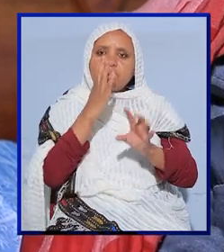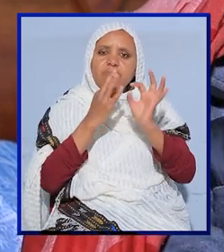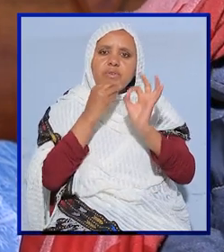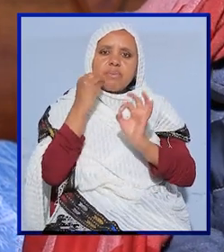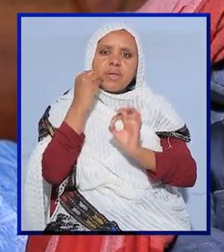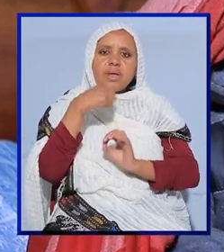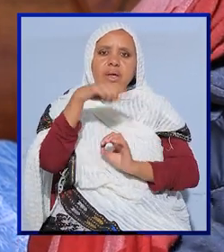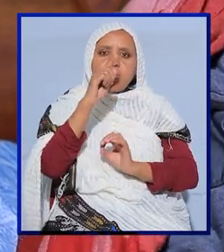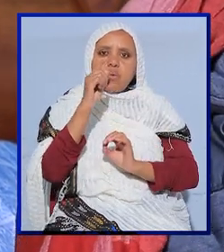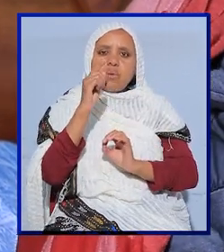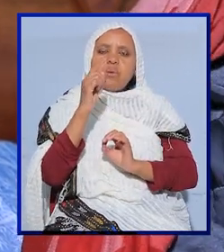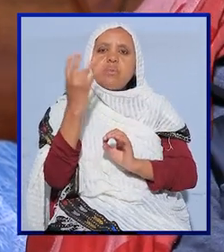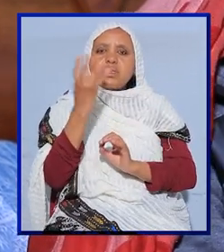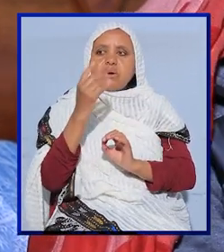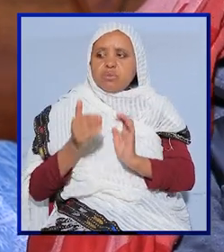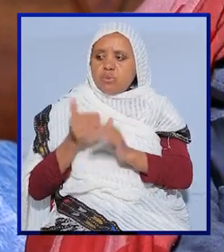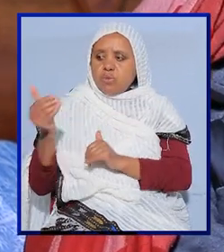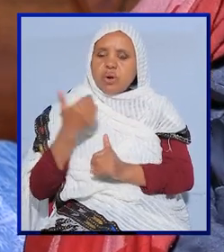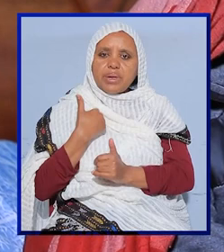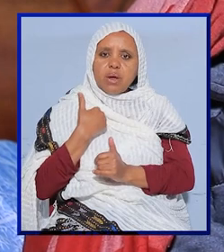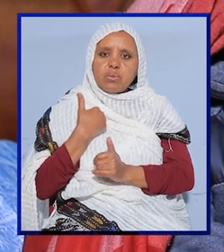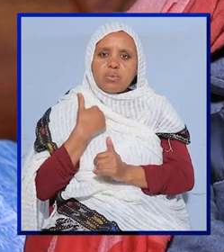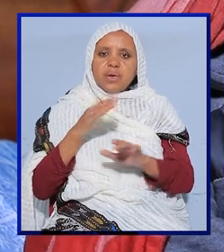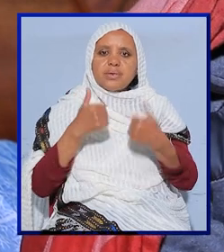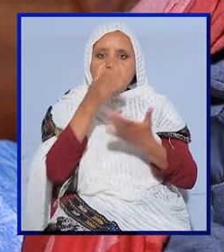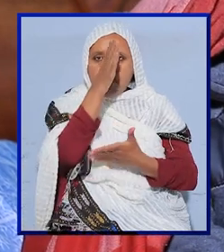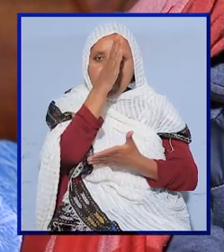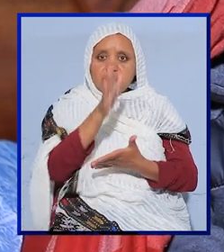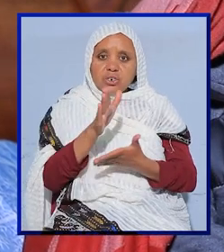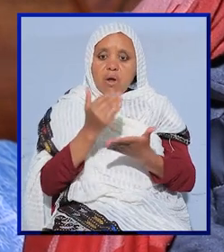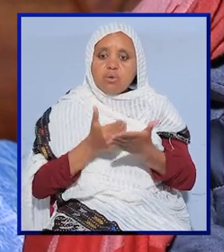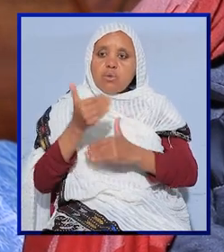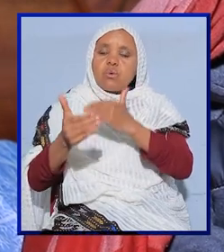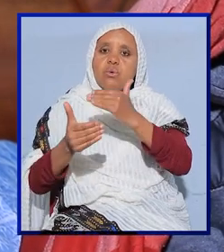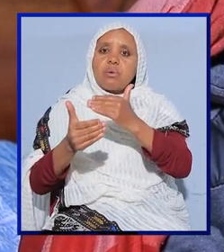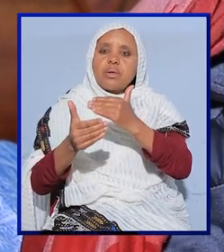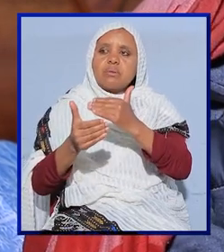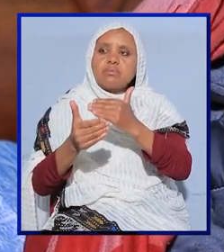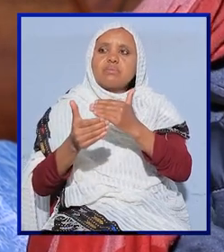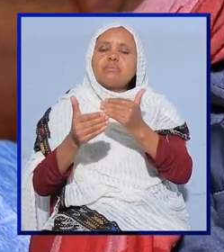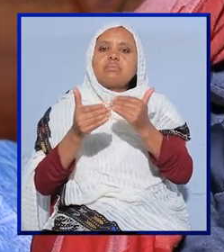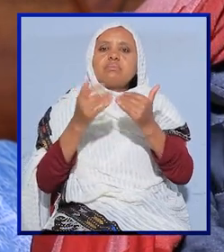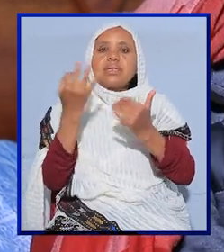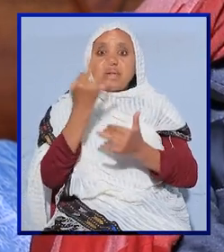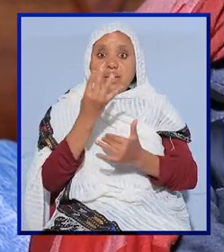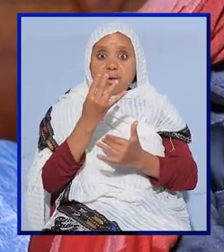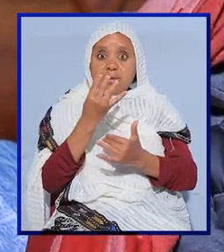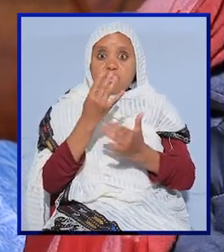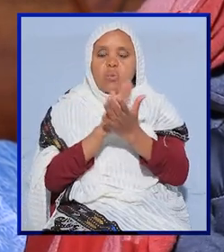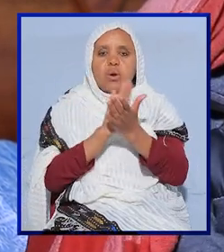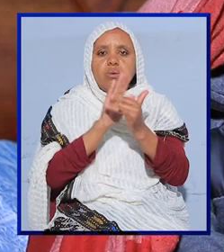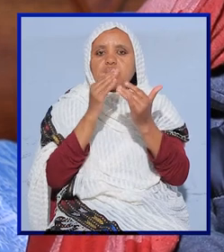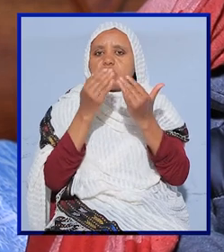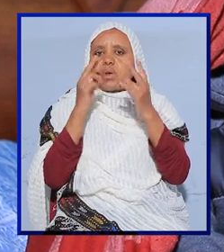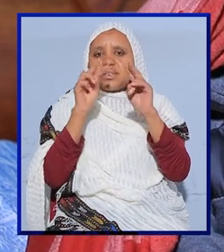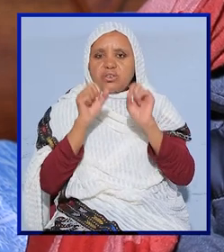ፍርድ ቤት ሄደው መሰከሩ። የንስሐ አባታችን እዚህ ጎረቤት አሉ። አንድ ጎረቤት ውስጥ ሂደን አስመሰከርንና